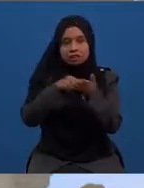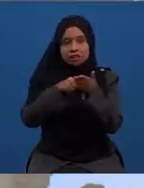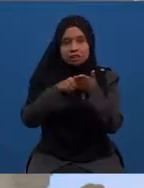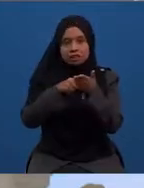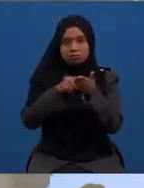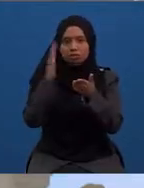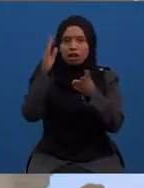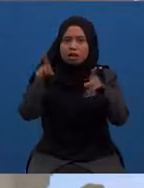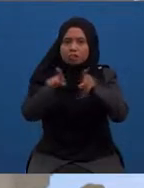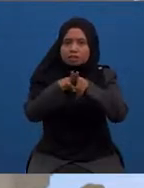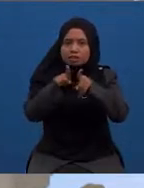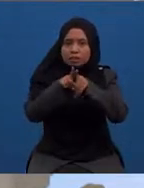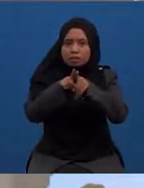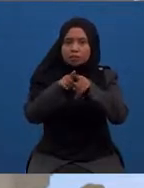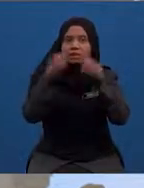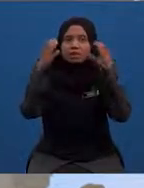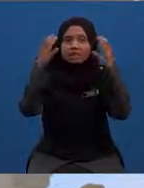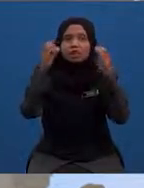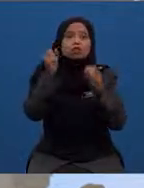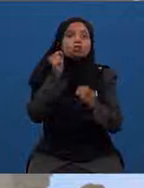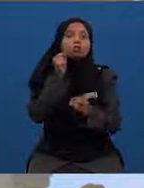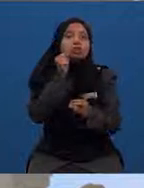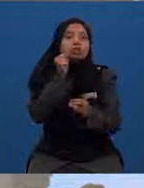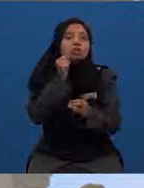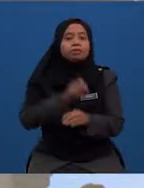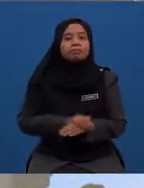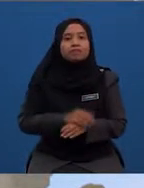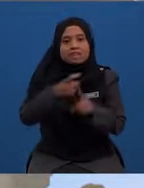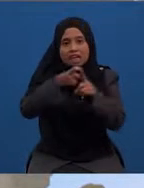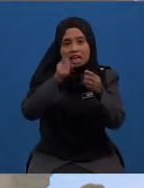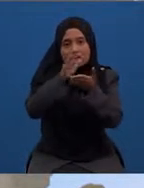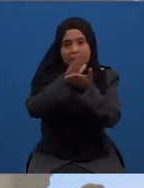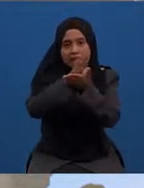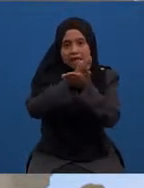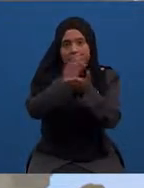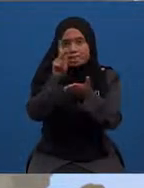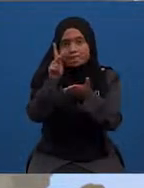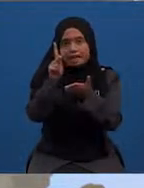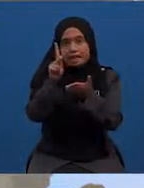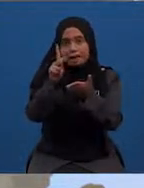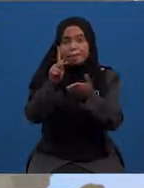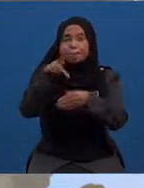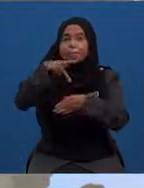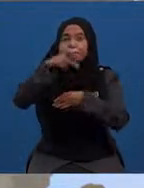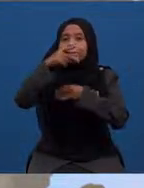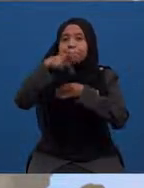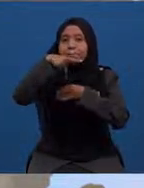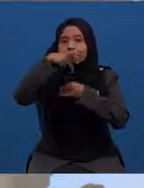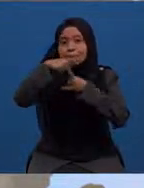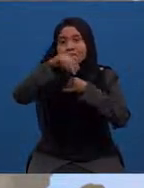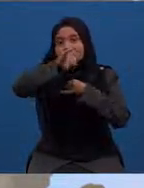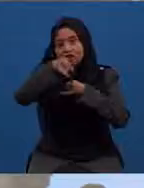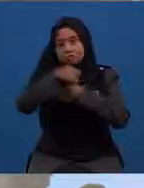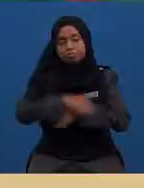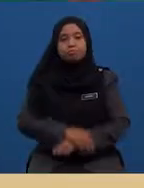bersama dengan saya, Cikgu Syahila Atikah binti Hashmi dari Sekolah Kebangsaan 2 Petaling Jaya,